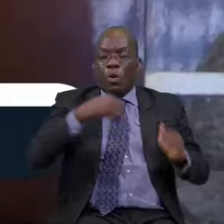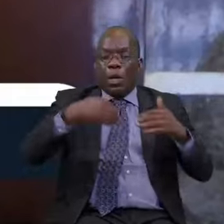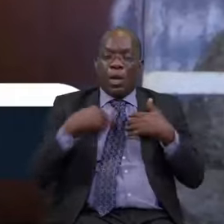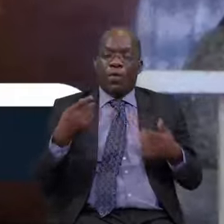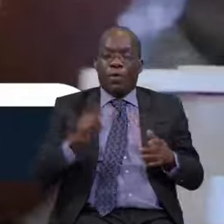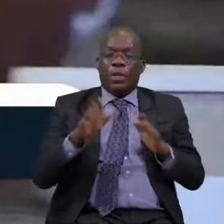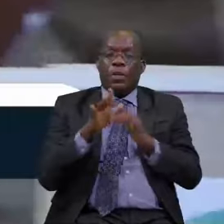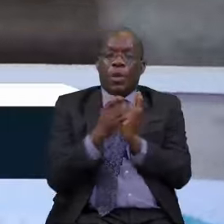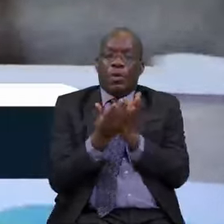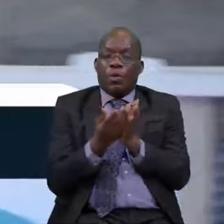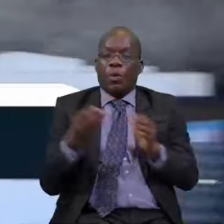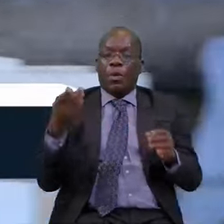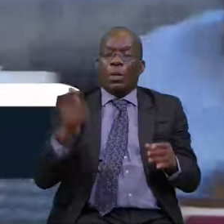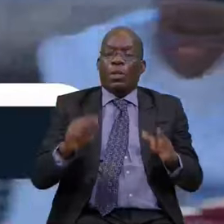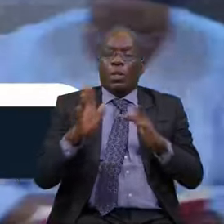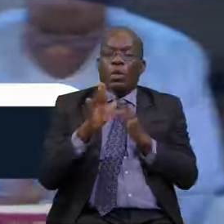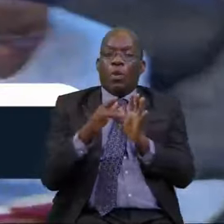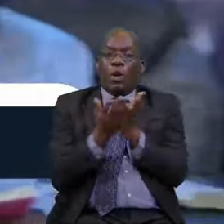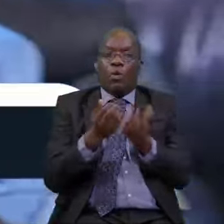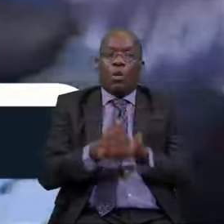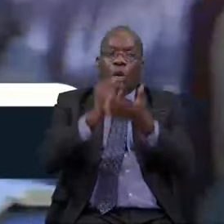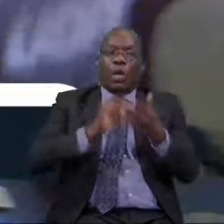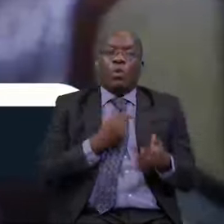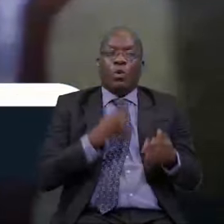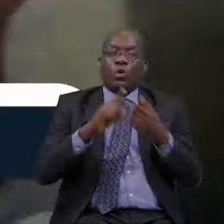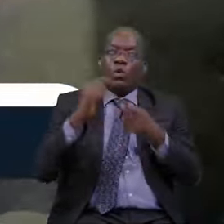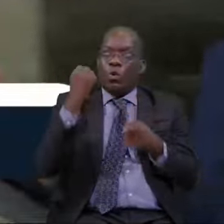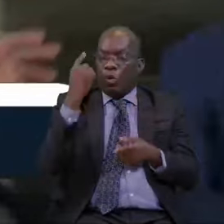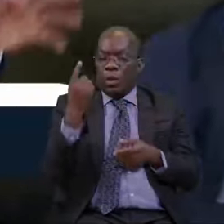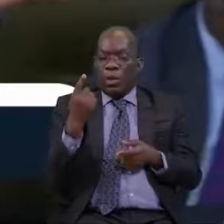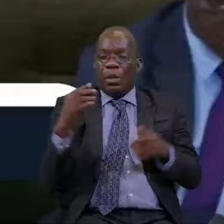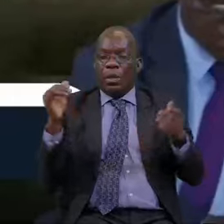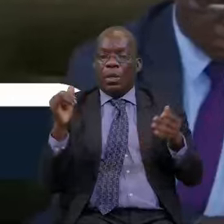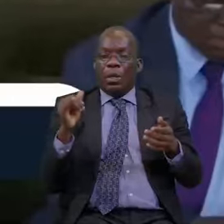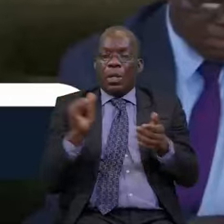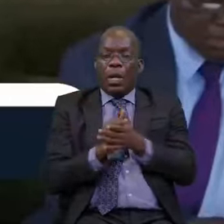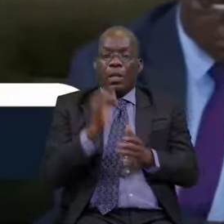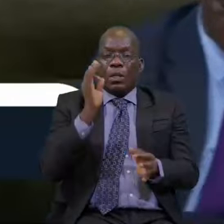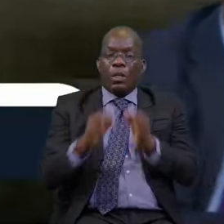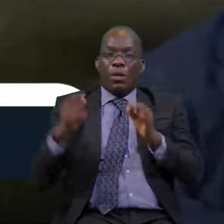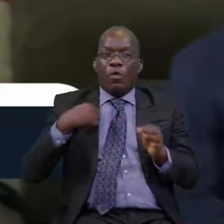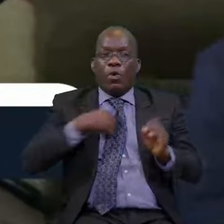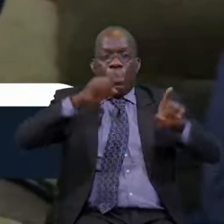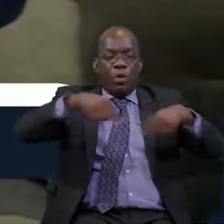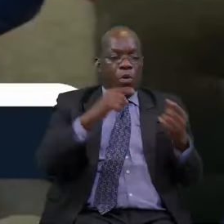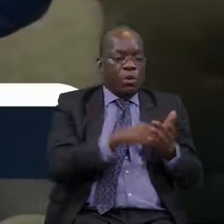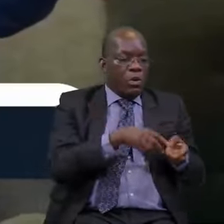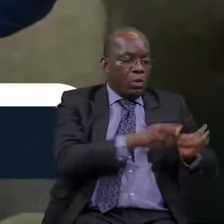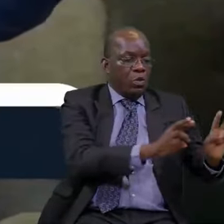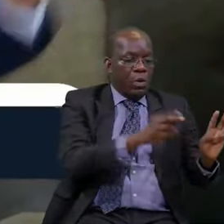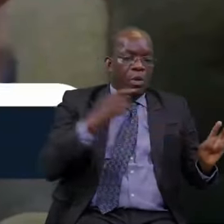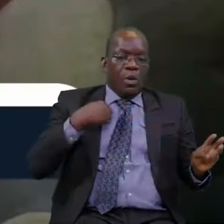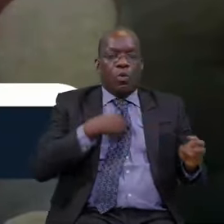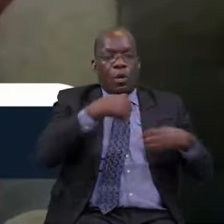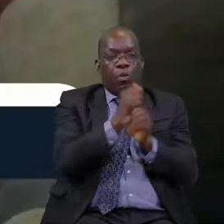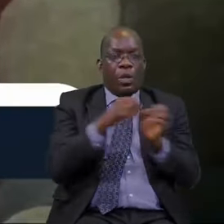les Écritures. Et les Écritures nous aident à comprendre que si on va de cette manière, si on va par ci, si